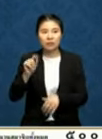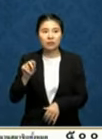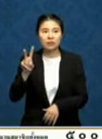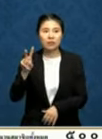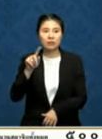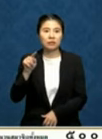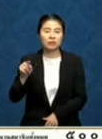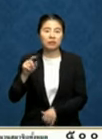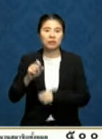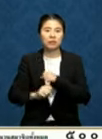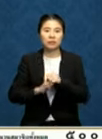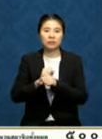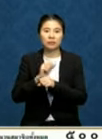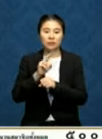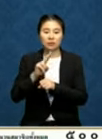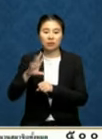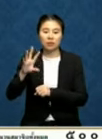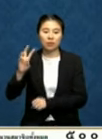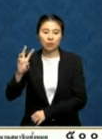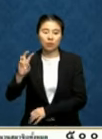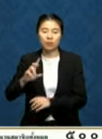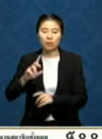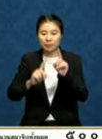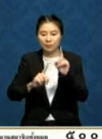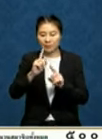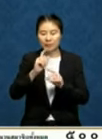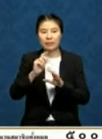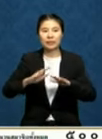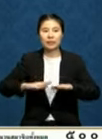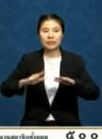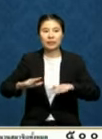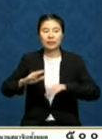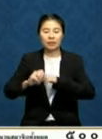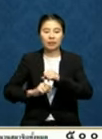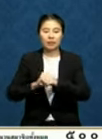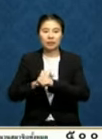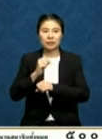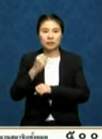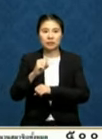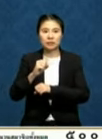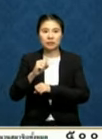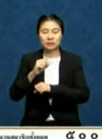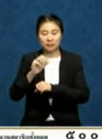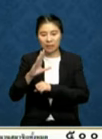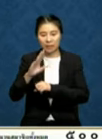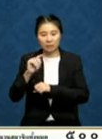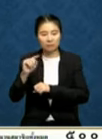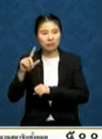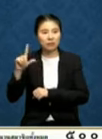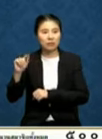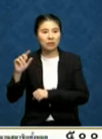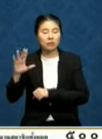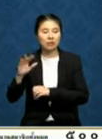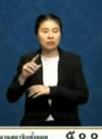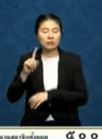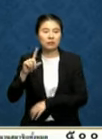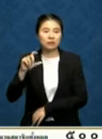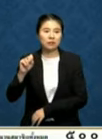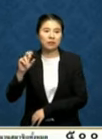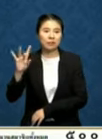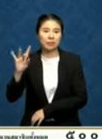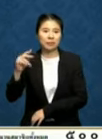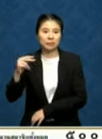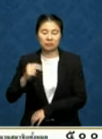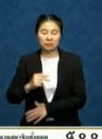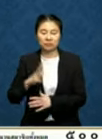22% ต่อมาในปี2566ค่ะมีการประเมินเด็กและเยาวชนอายุ15ถึง25ปีจำนวน 180,000 คนแล้วพบว่